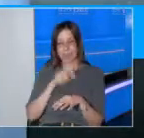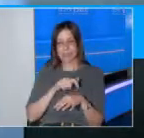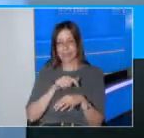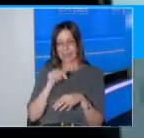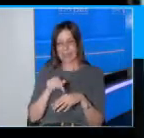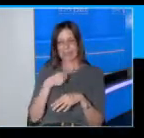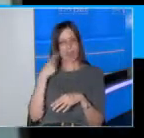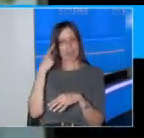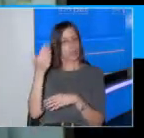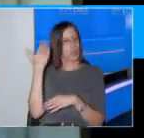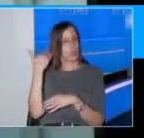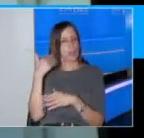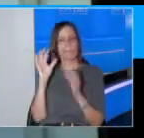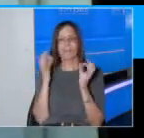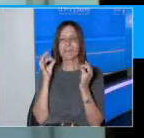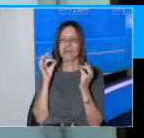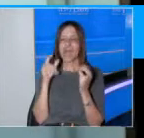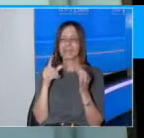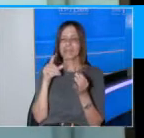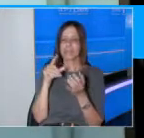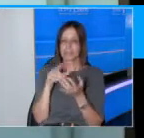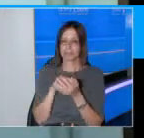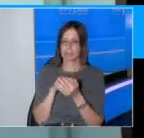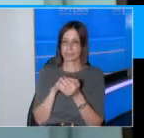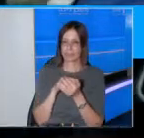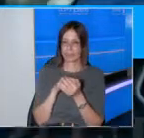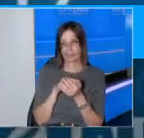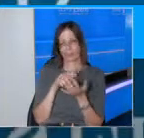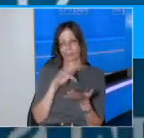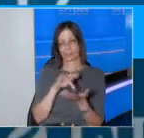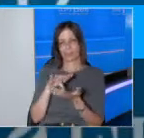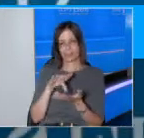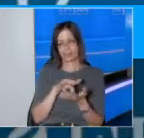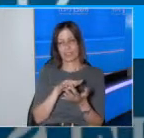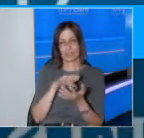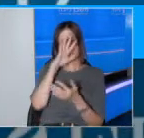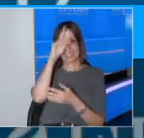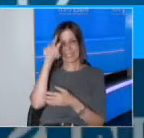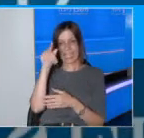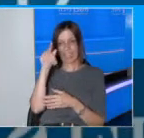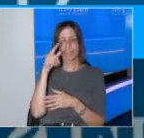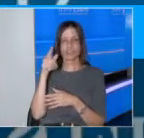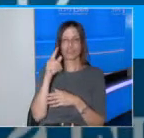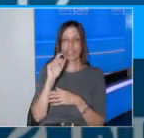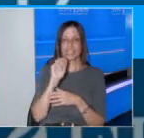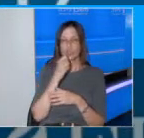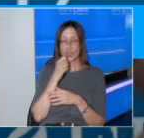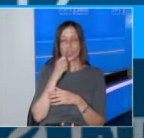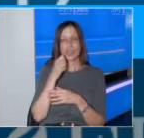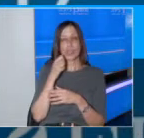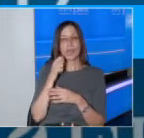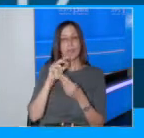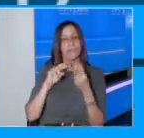אז, בעיקר אותם אתרים באיראן שהסוכנות הבינלאומית לאנרגיה